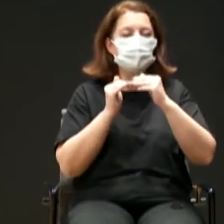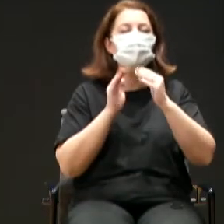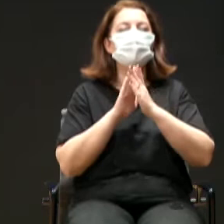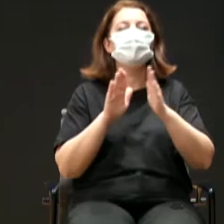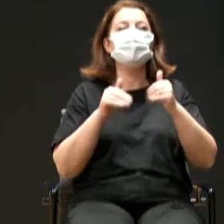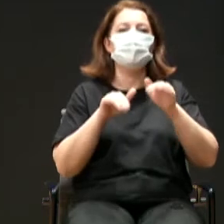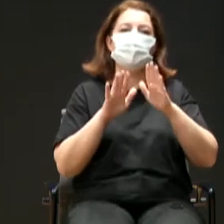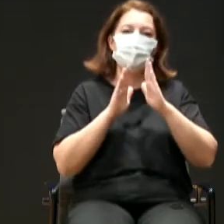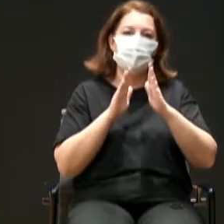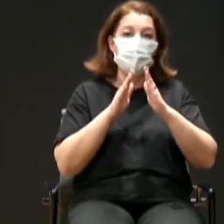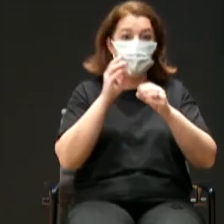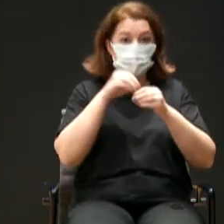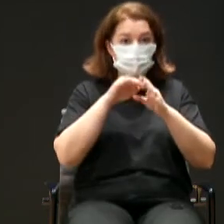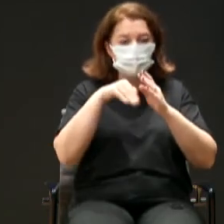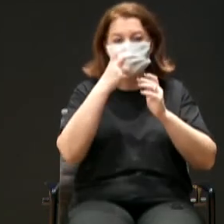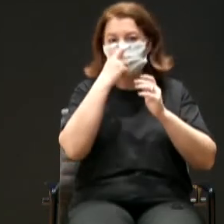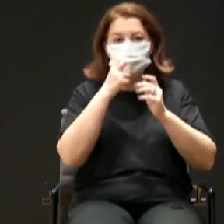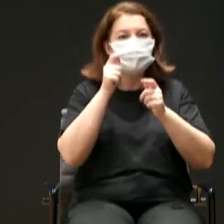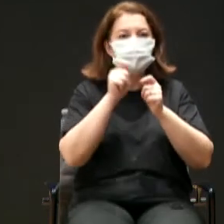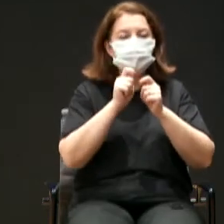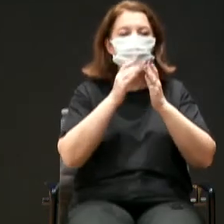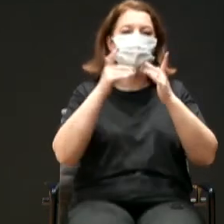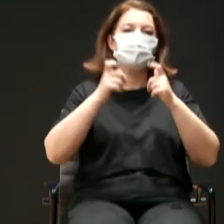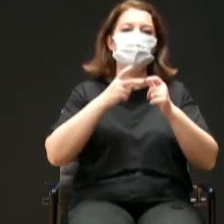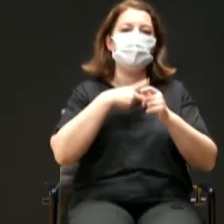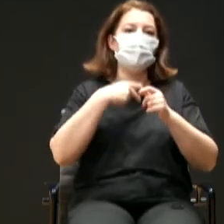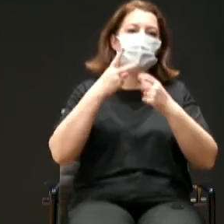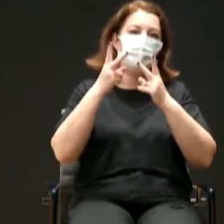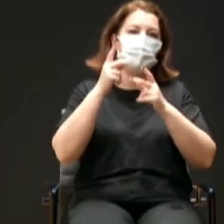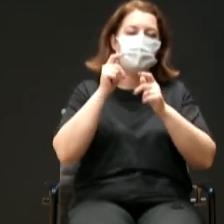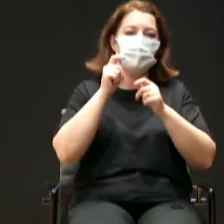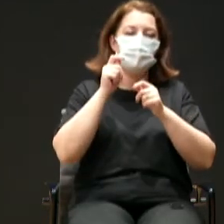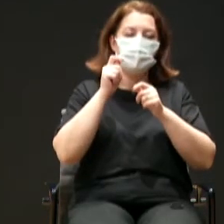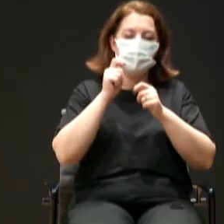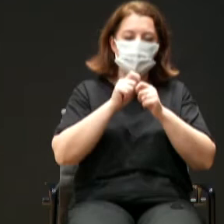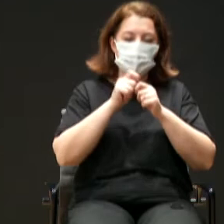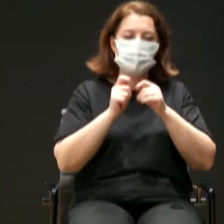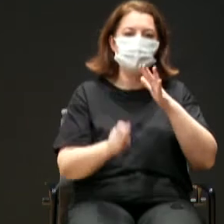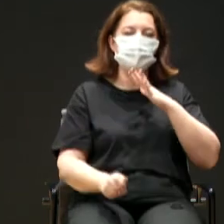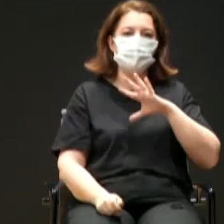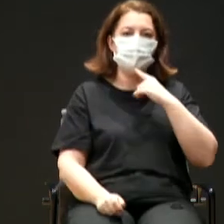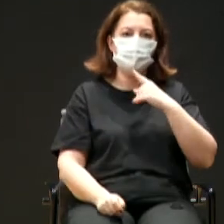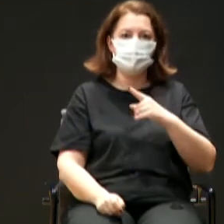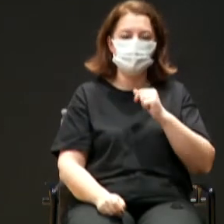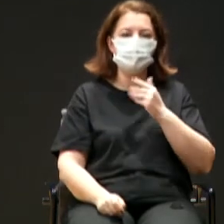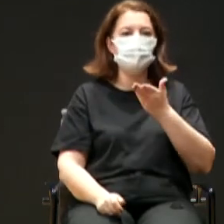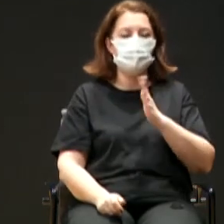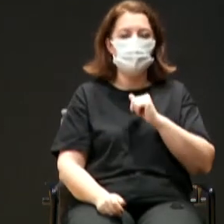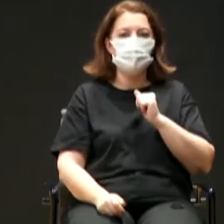doğru. Bittikten Buyurun. Sonra ince işçiliklerinin Büyükşehir Belediyesi tarafından yapılmasını talep ediyorsunuz. Doğru.